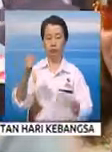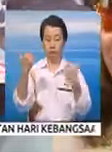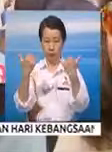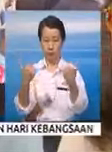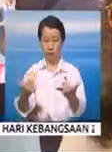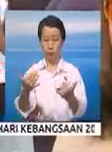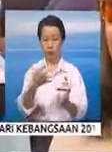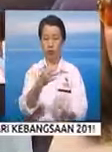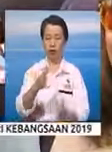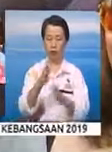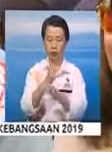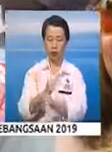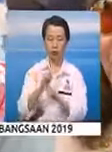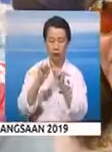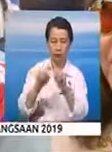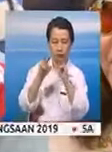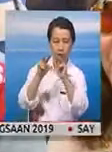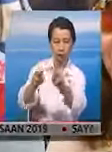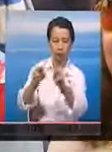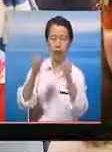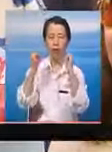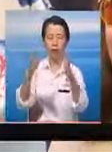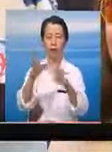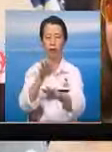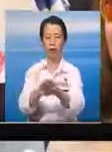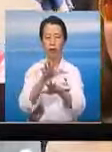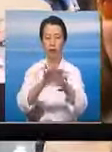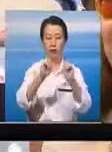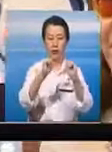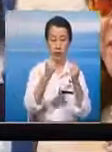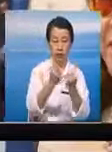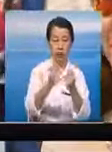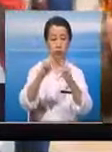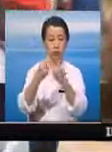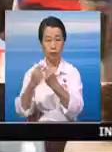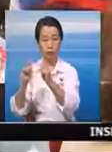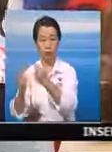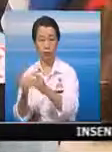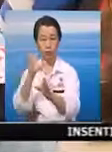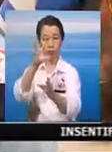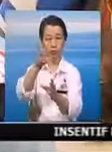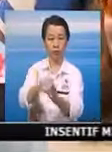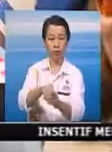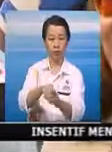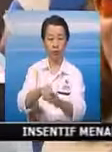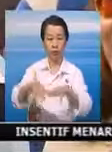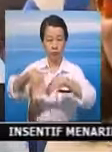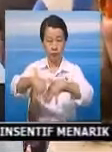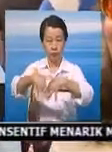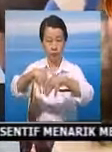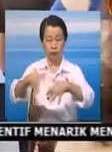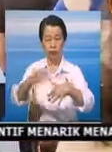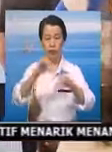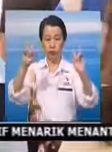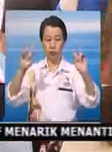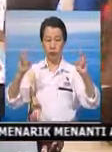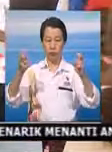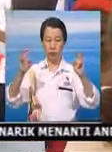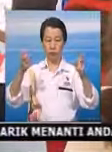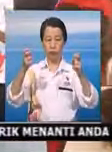ini, dan saya dapat lihat begitu ramai kontingen yang telah pun mengambil peranan, dan tema kali ini